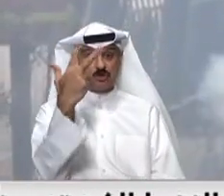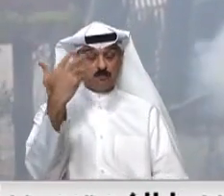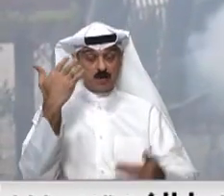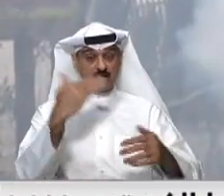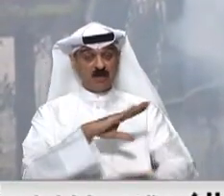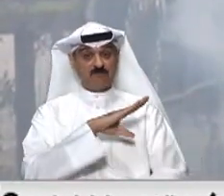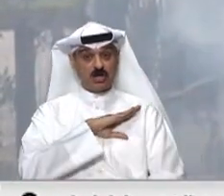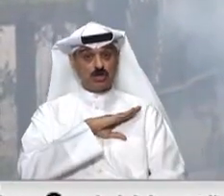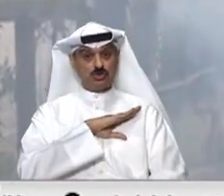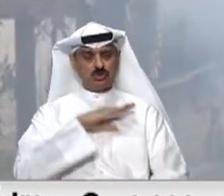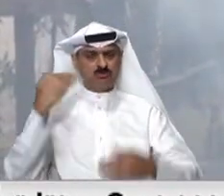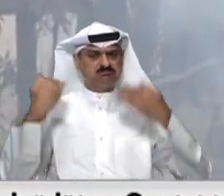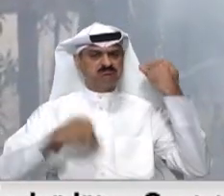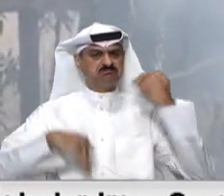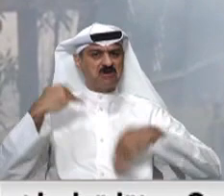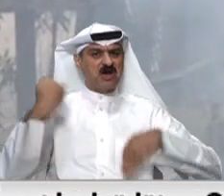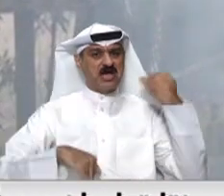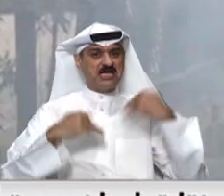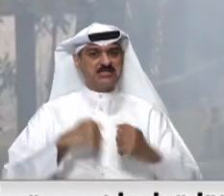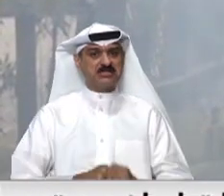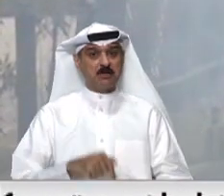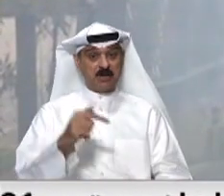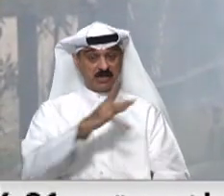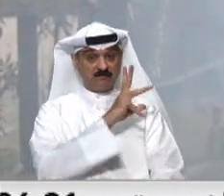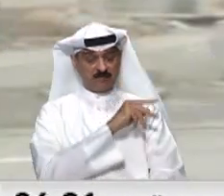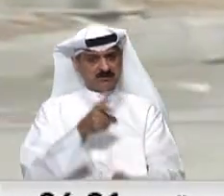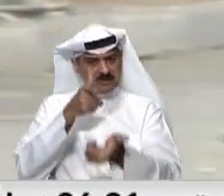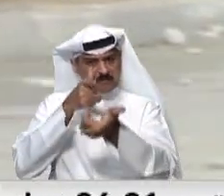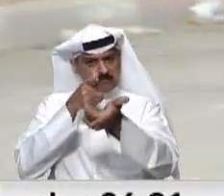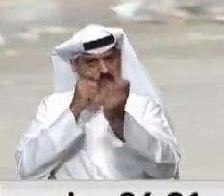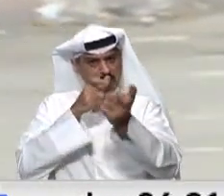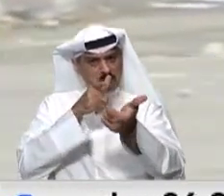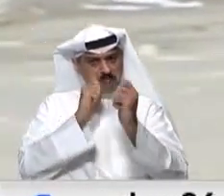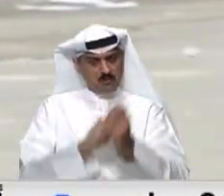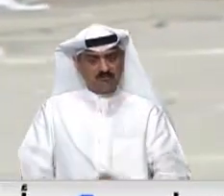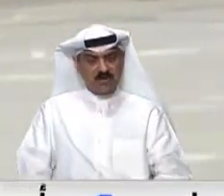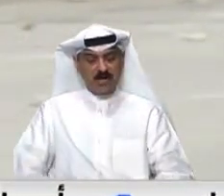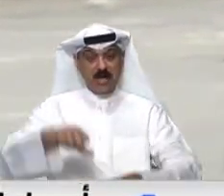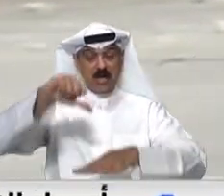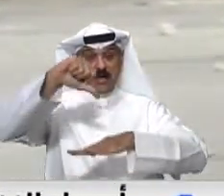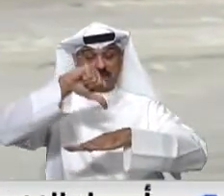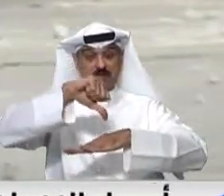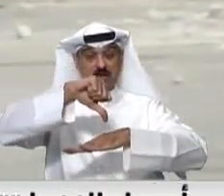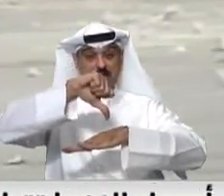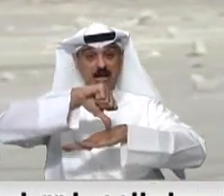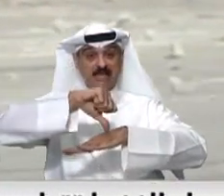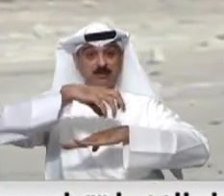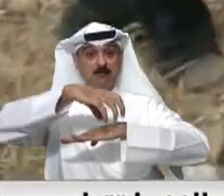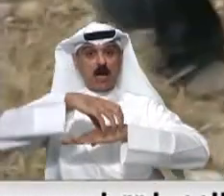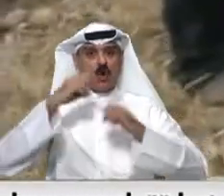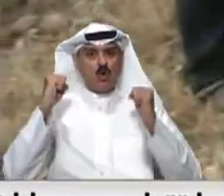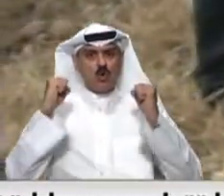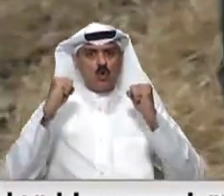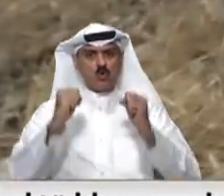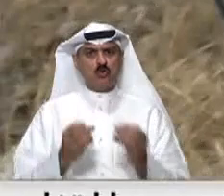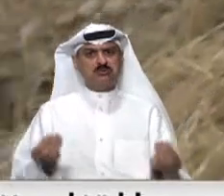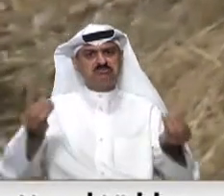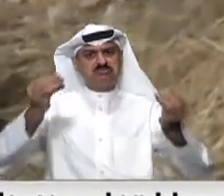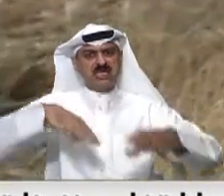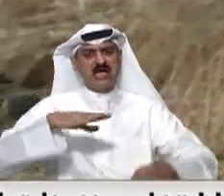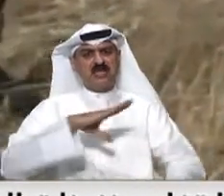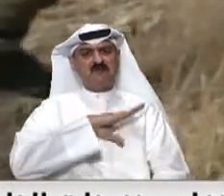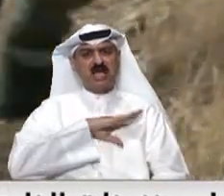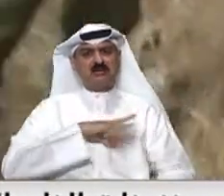8 جنود صهاينة ومستوطنين. هذا وتحولت مدينة القدس إلى ثكنة عسكرية بعد إطباق الحصار